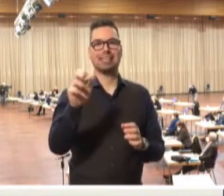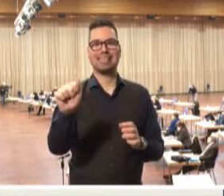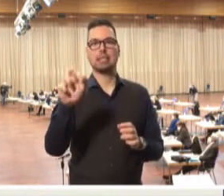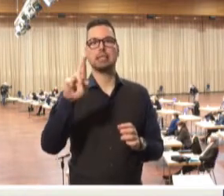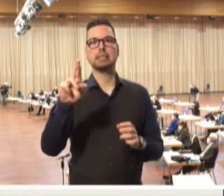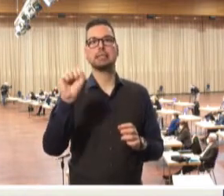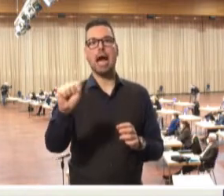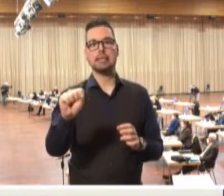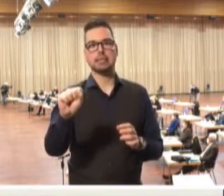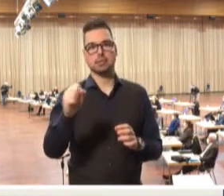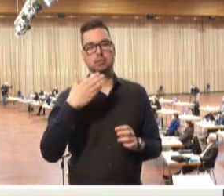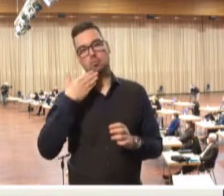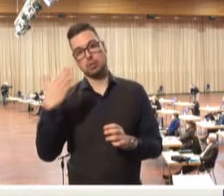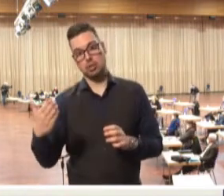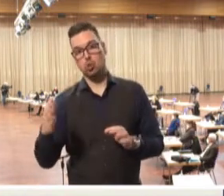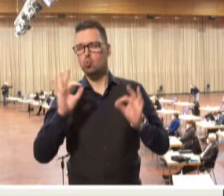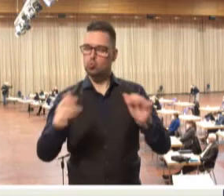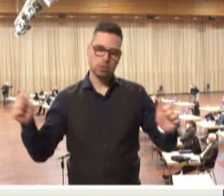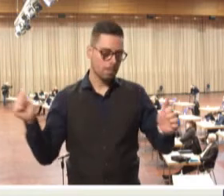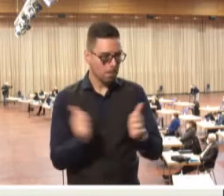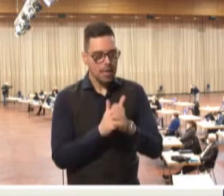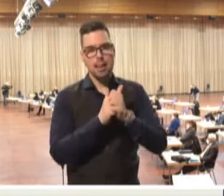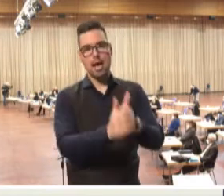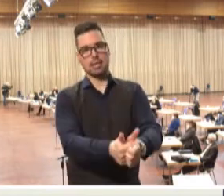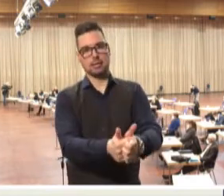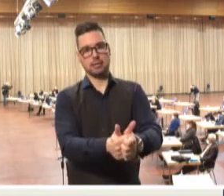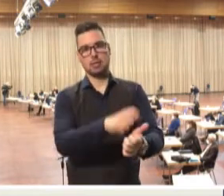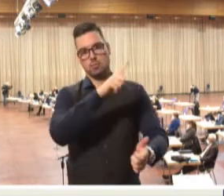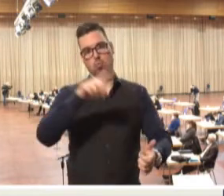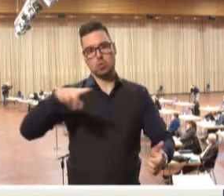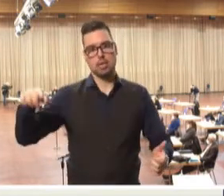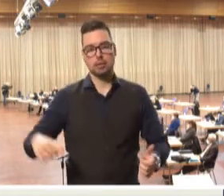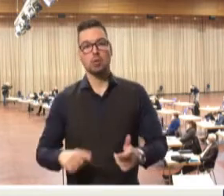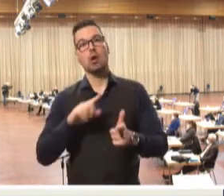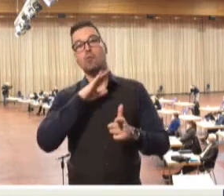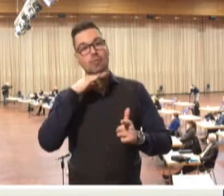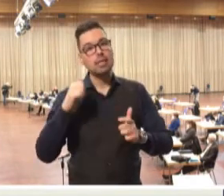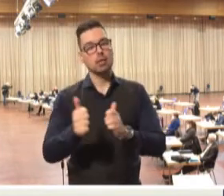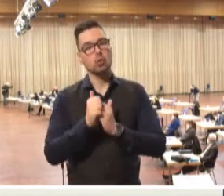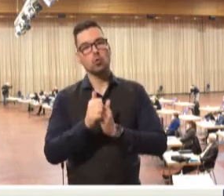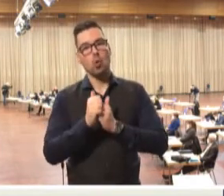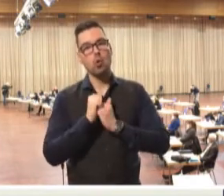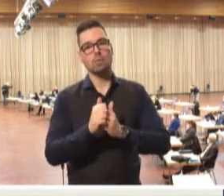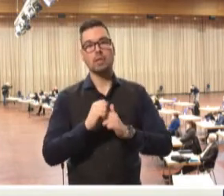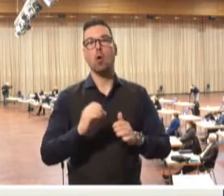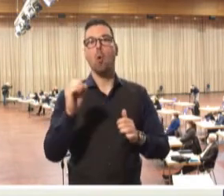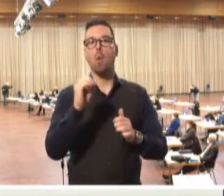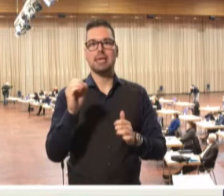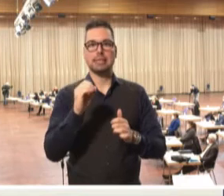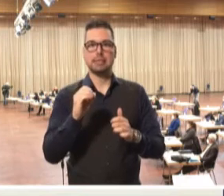aus richten. Sie hat uns gut begleitet in diesen Monaten und auch mit dazu beigetragen, dass dieser objektive